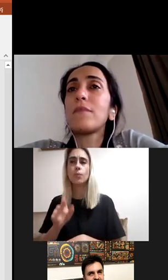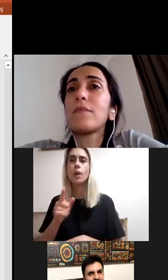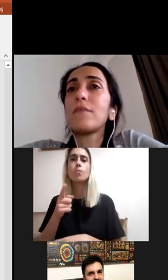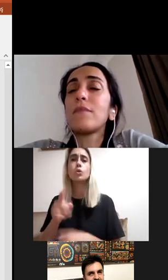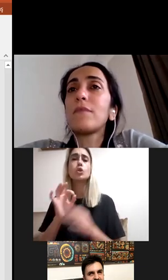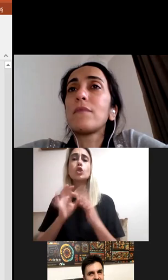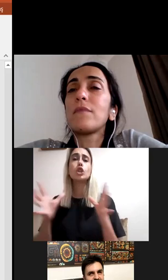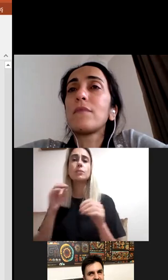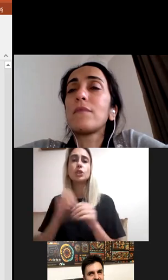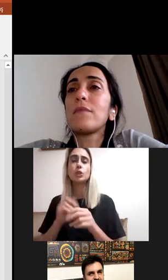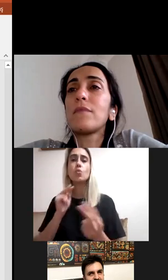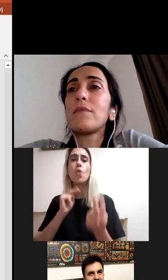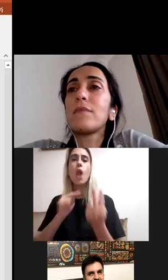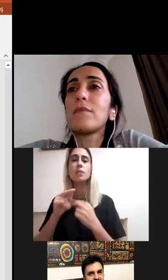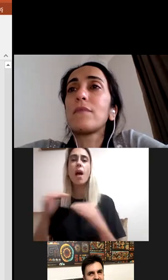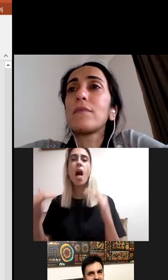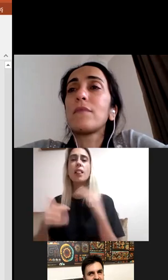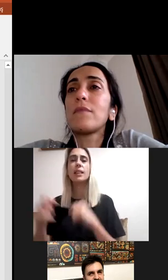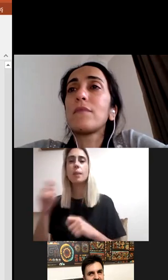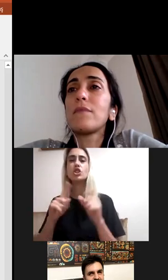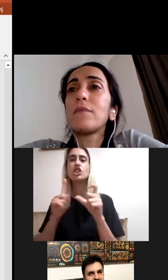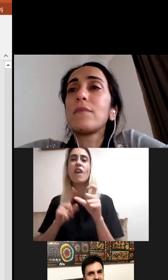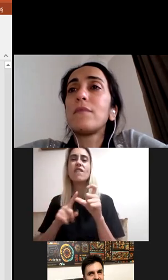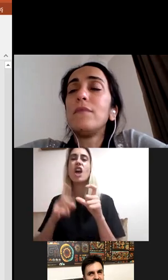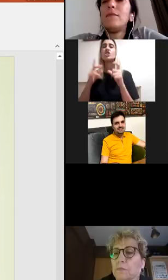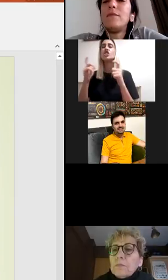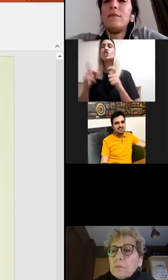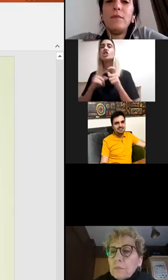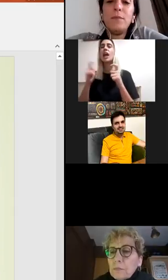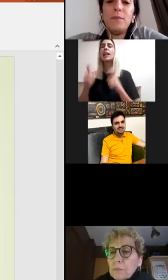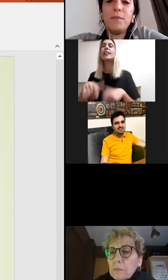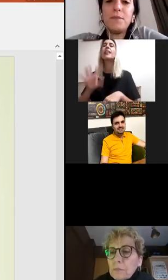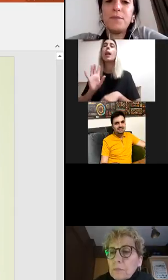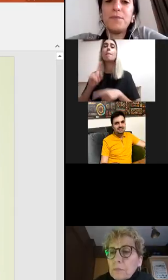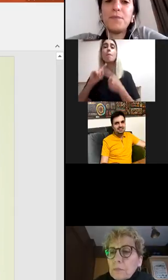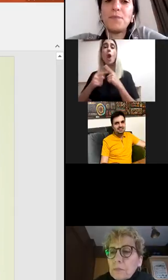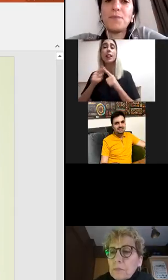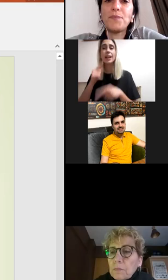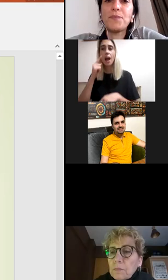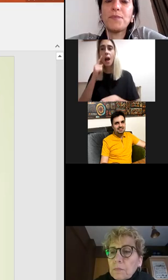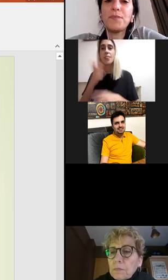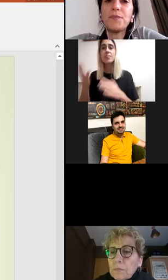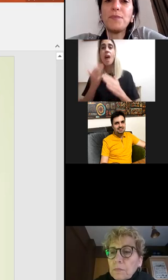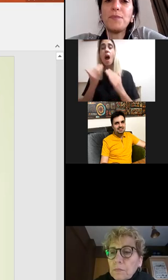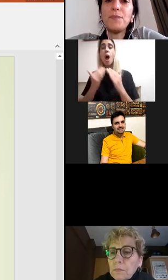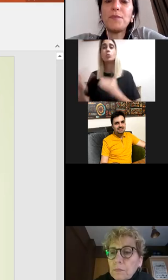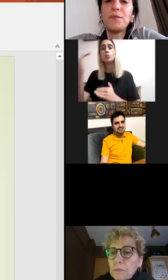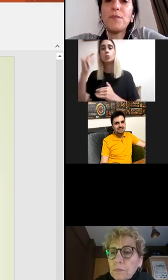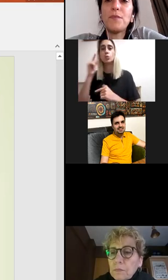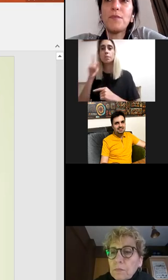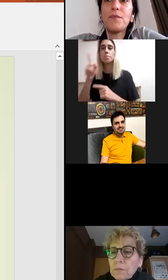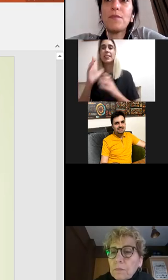sadece ulaştırma altyapı, çevre şehircilik değil, politika bazında daha üst düzey bir